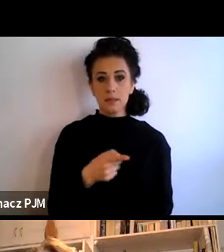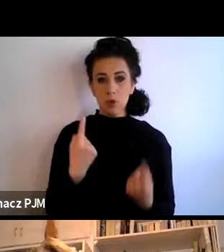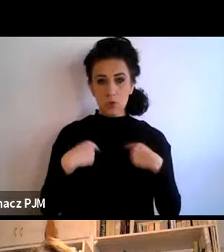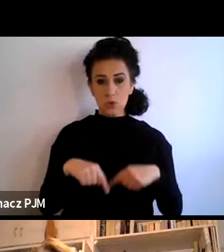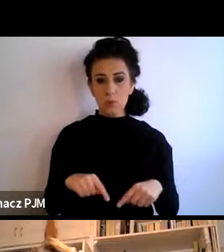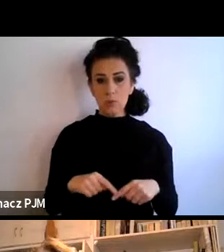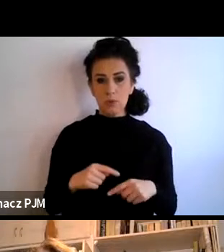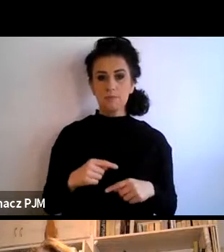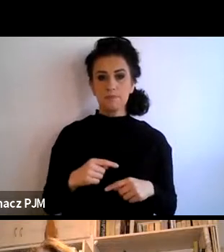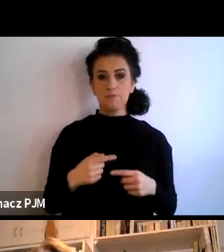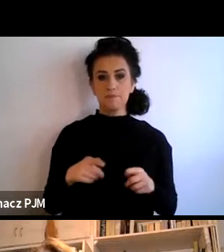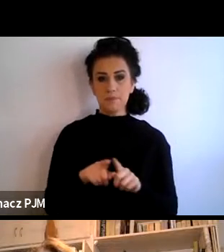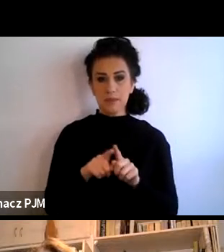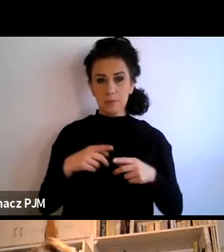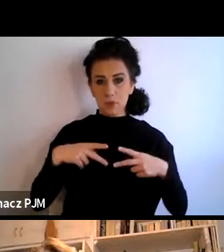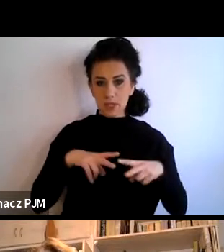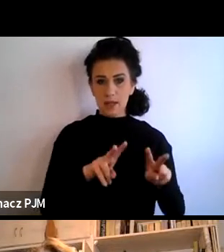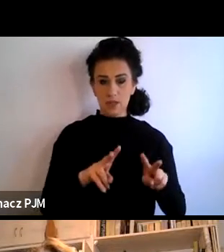dobrobycie, powiedziałabym,